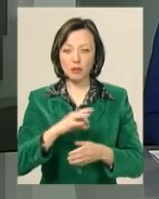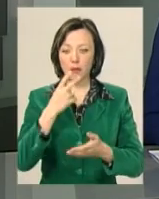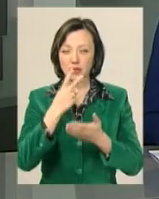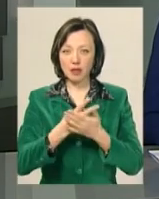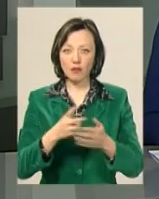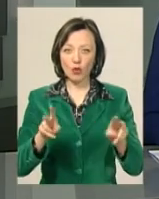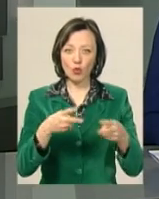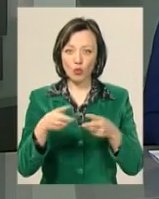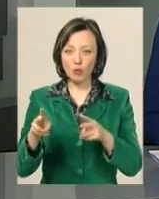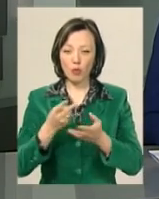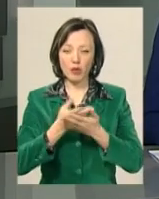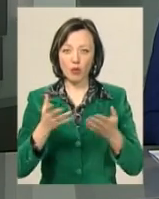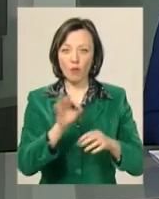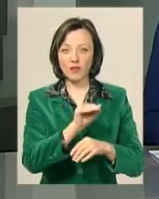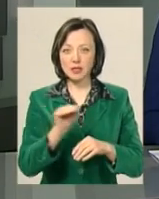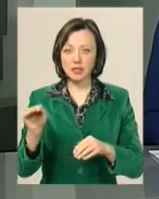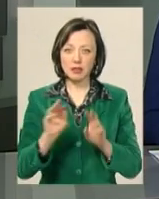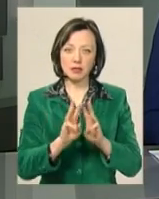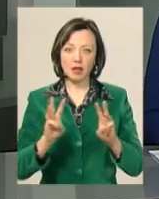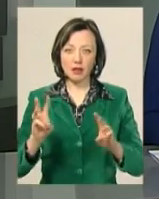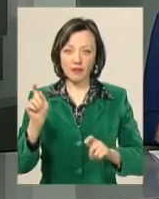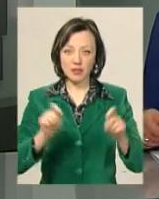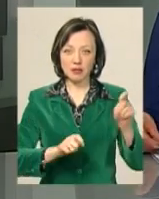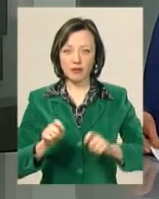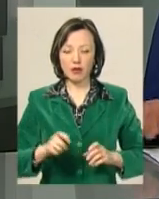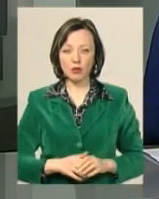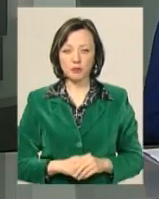представлення клубів та оприлюднять на офіційних ресурсах фестивалю.